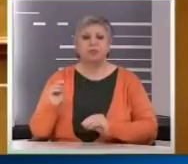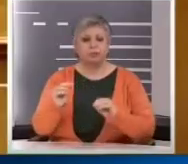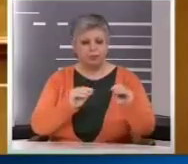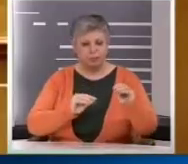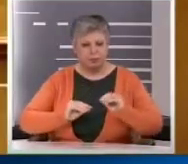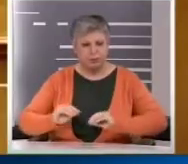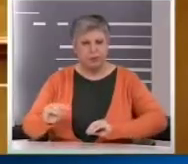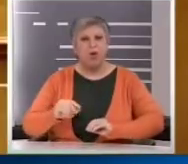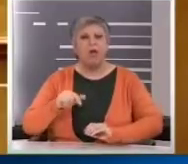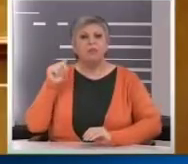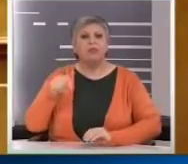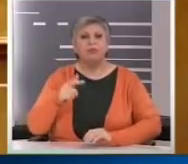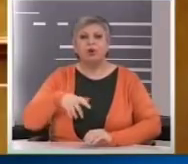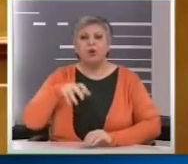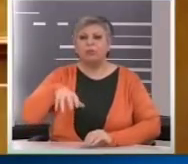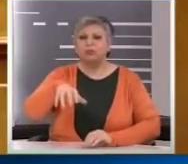το προηγούμενο διάστημα.